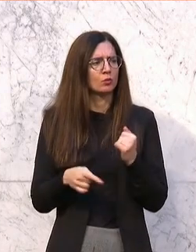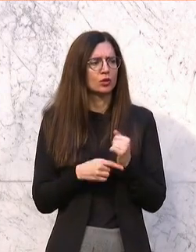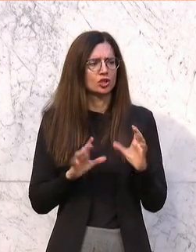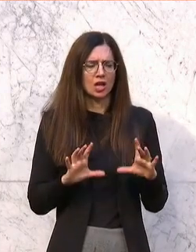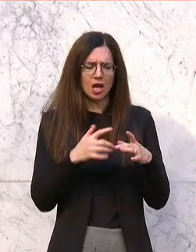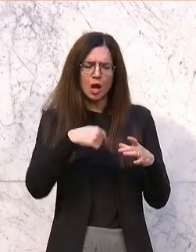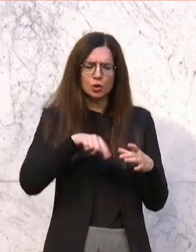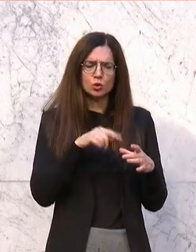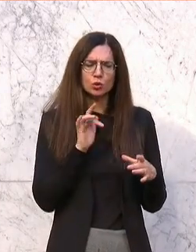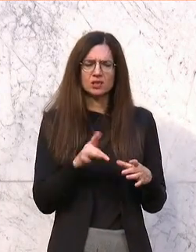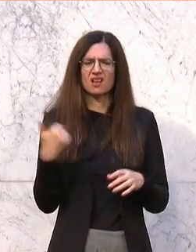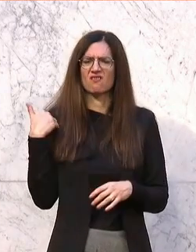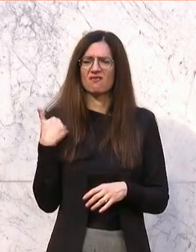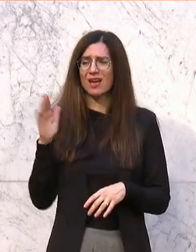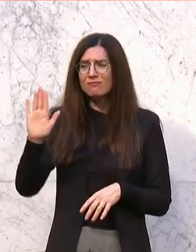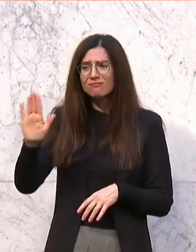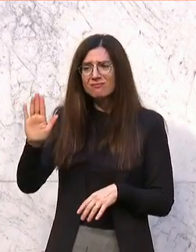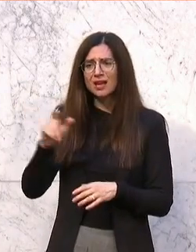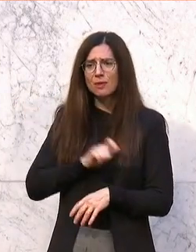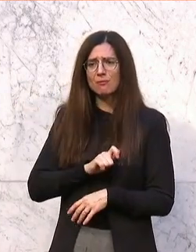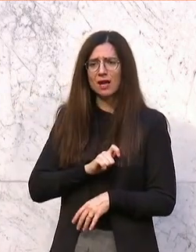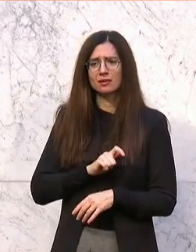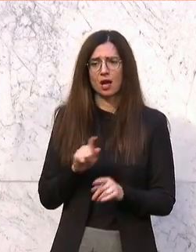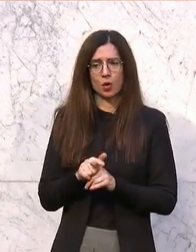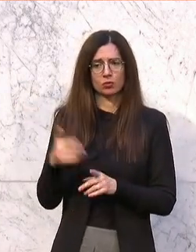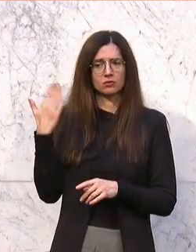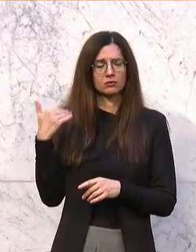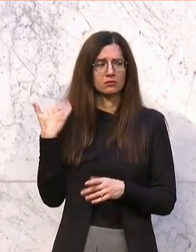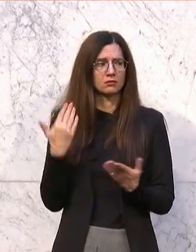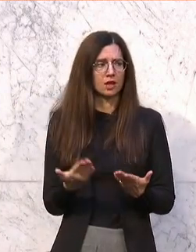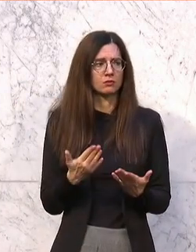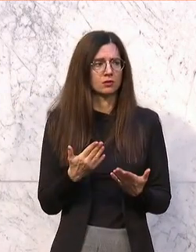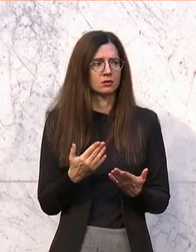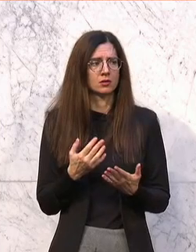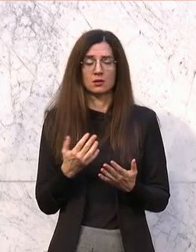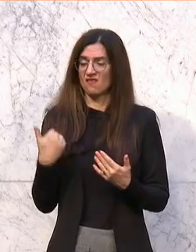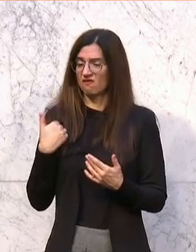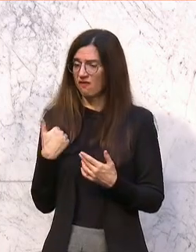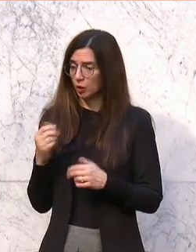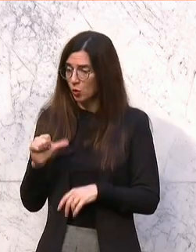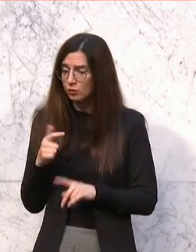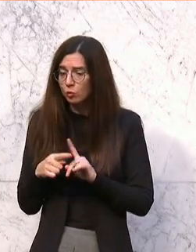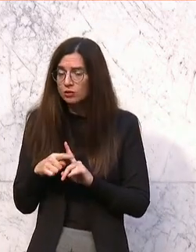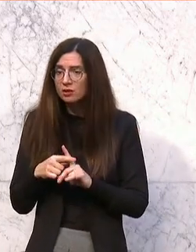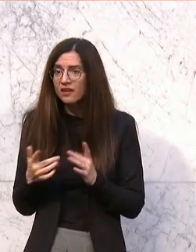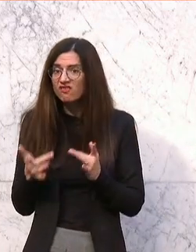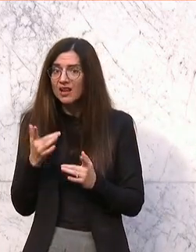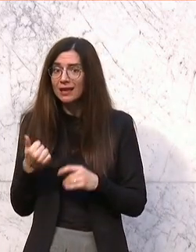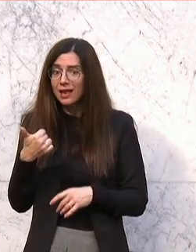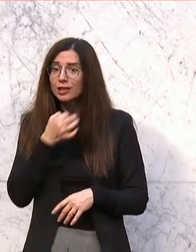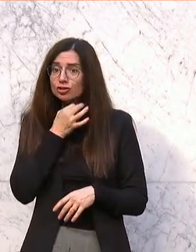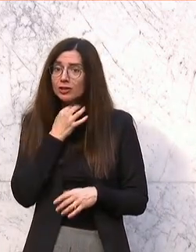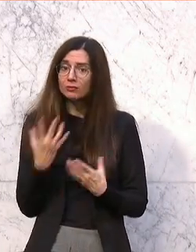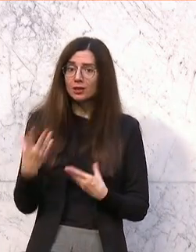Budgetausschuss haben wir von eurer Partei, und das hat mich damals wirklich sehr positiv gestimmt, dass es vielleicht zu einer